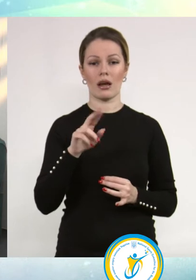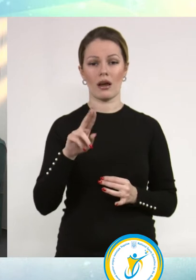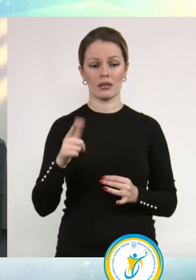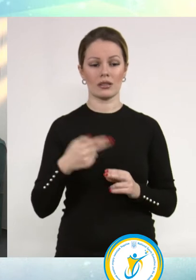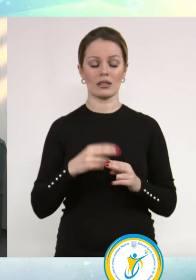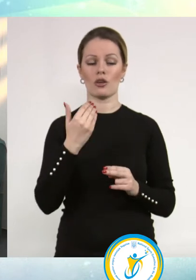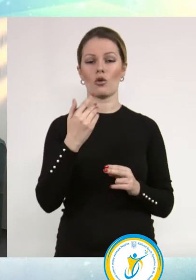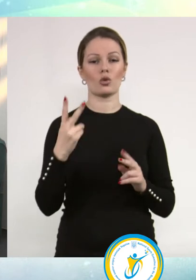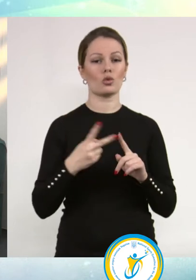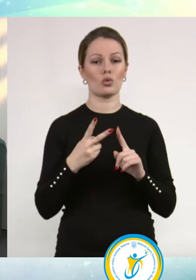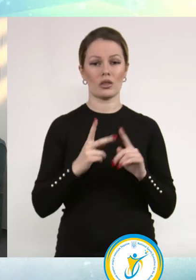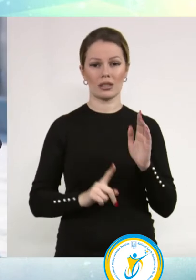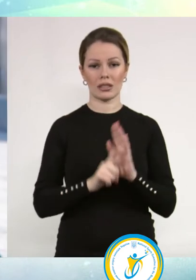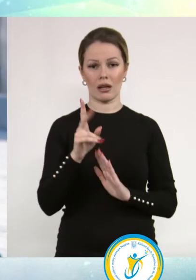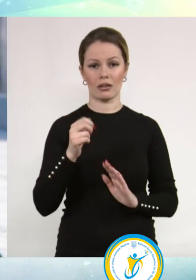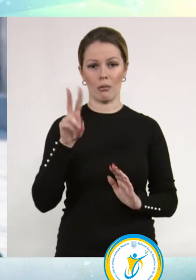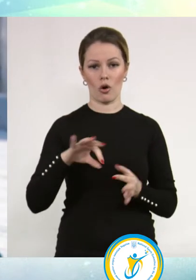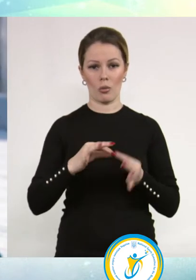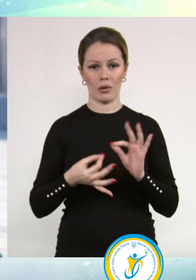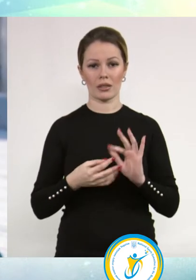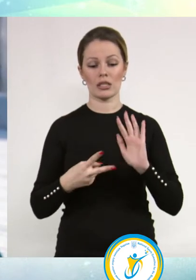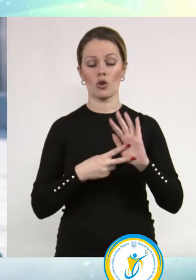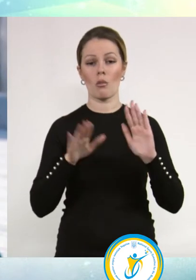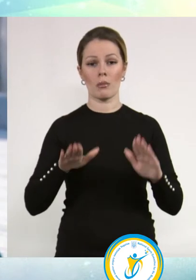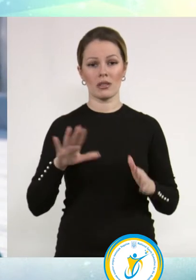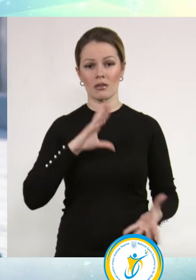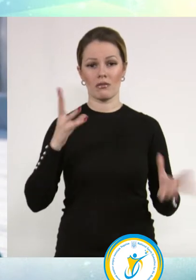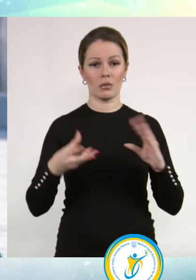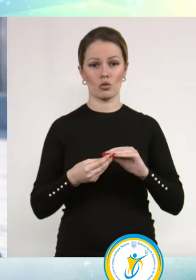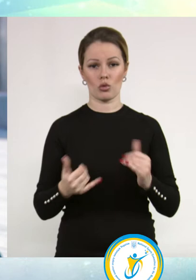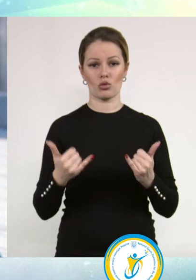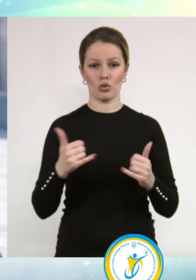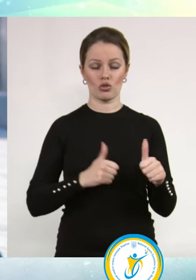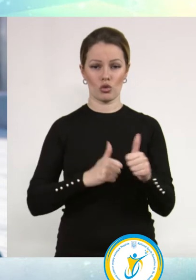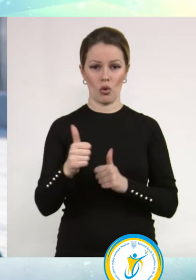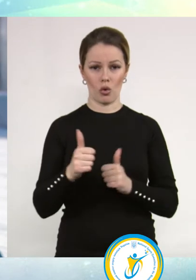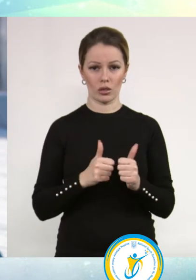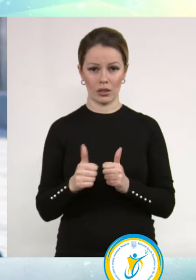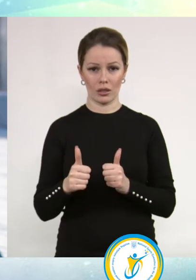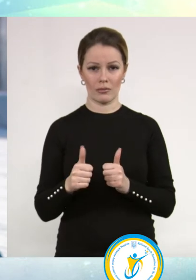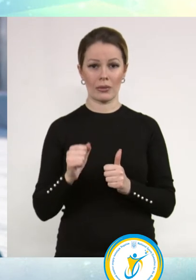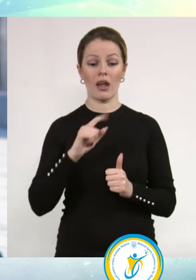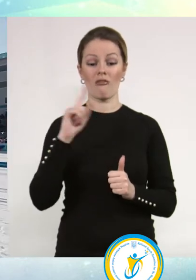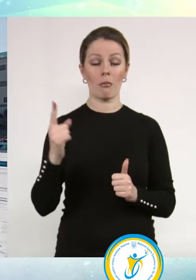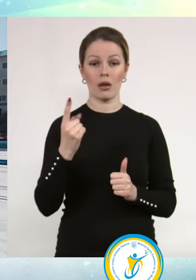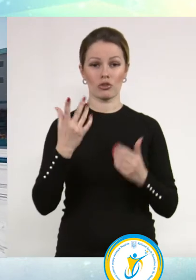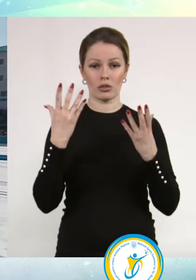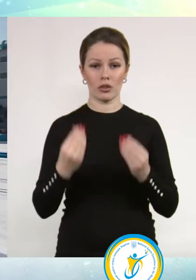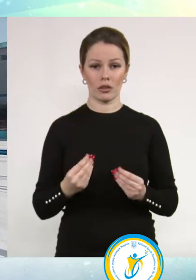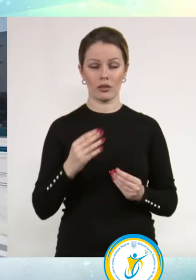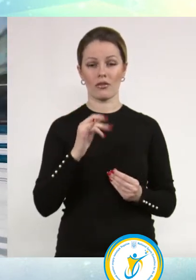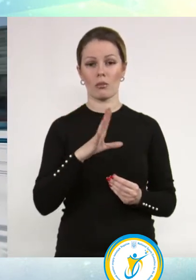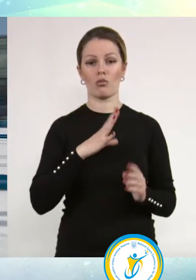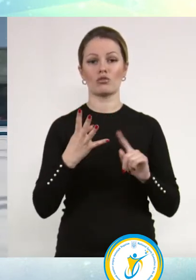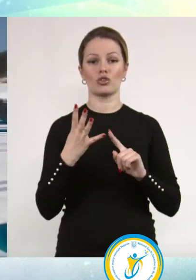поговорити, про Тараса Радя. Це його другий старт на Паралімпіаді, 7-е місце у підсумку в сьогоднішній гонці. Ну а